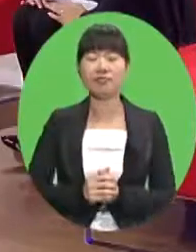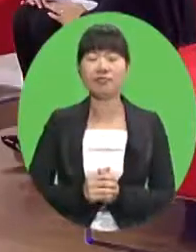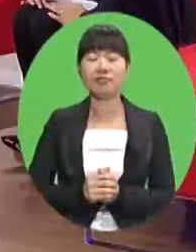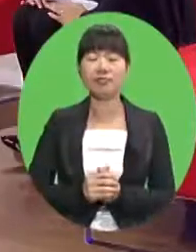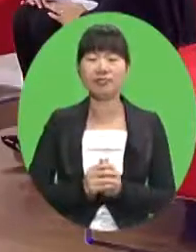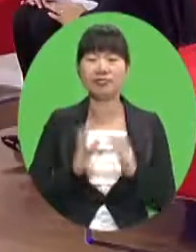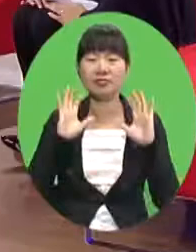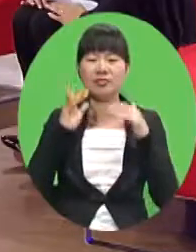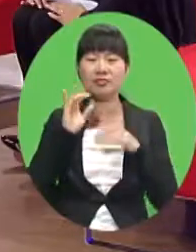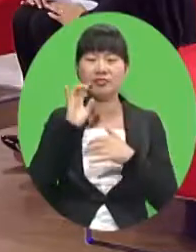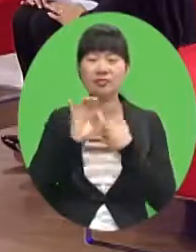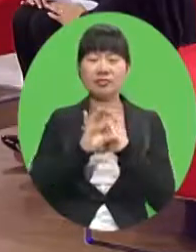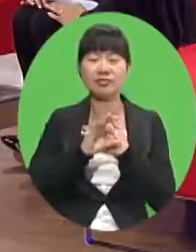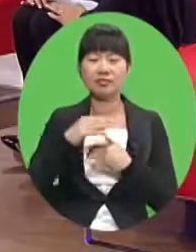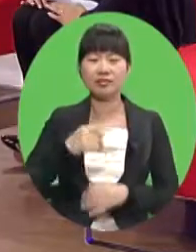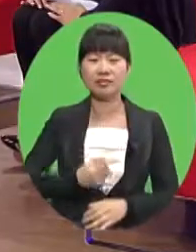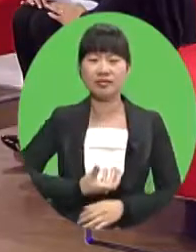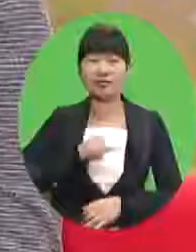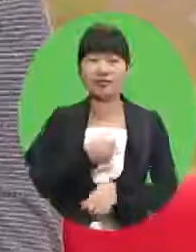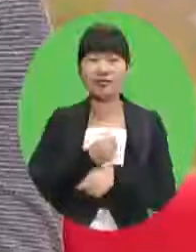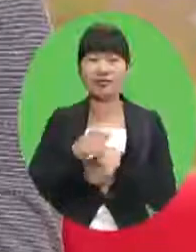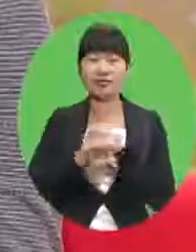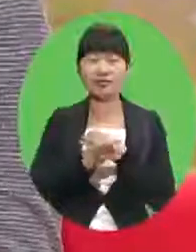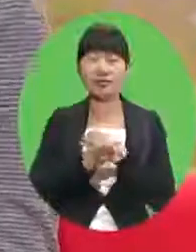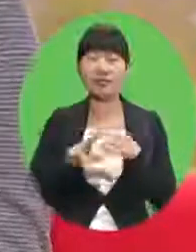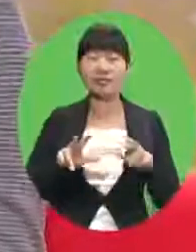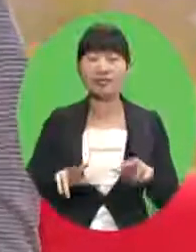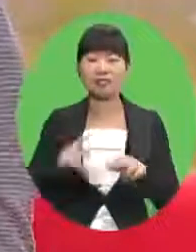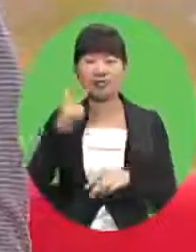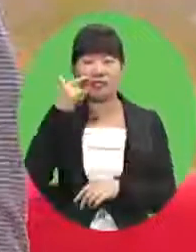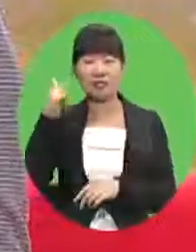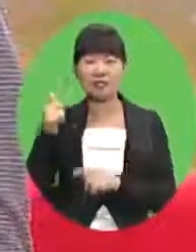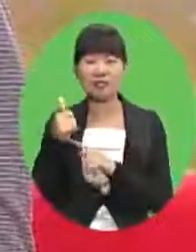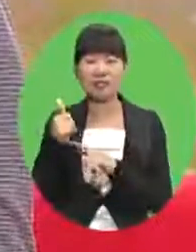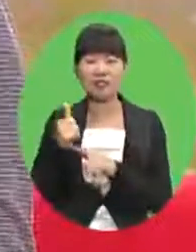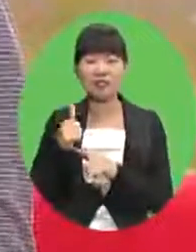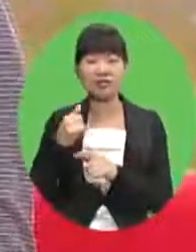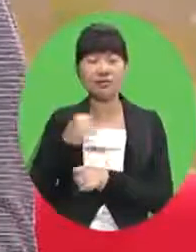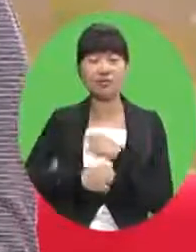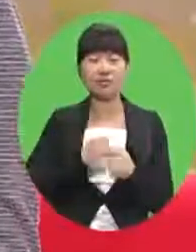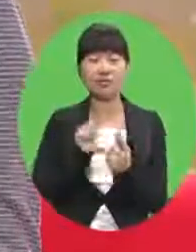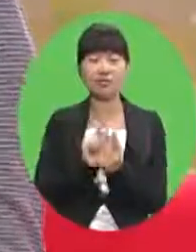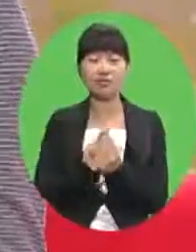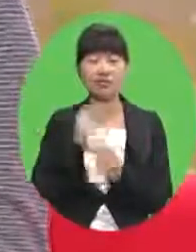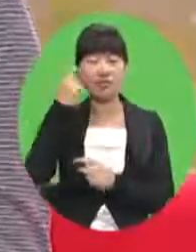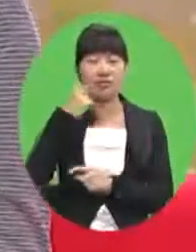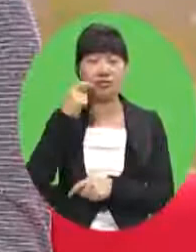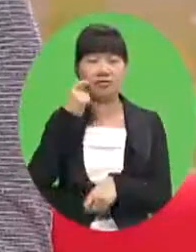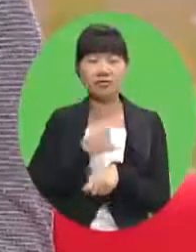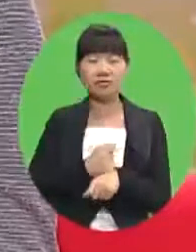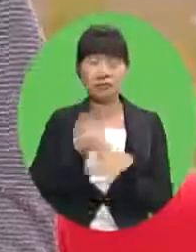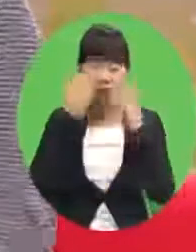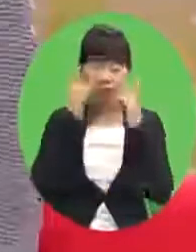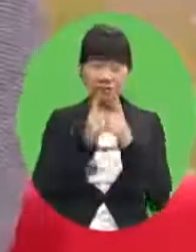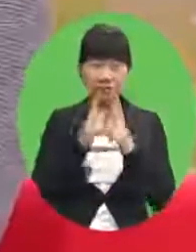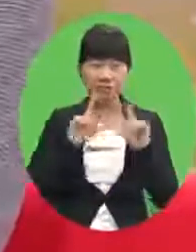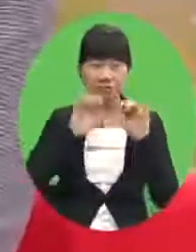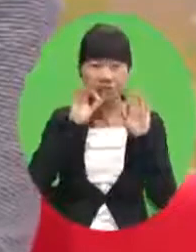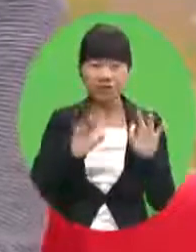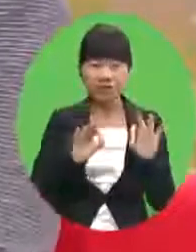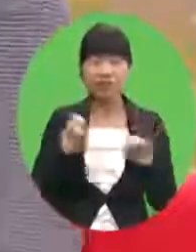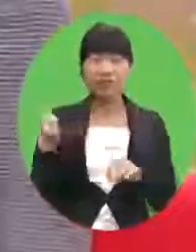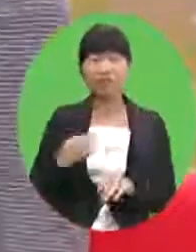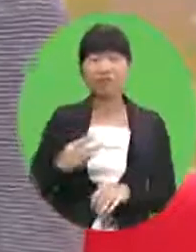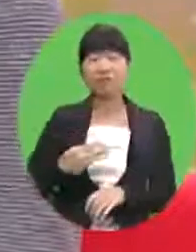아이가 만약에 이렇게 트라우마가 생긴다면 사실 그 부모도 자유로울 수는 없잖아요. 아이가 그렇죠. 고통받는 모습을 보면서 또 그